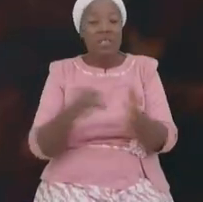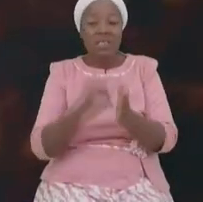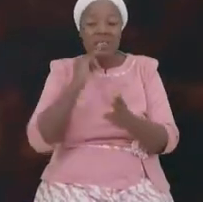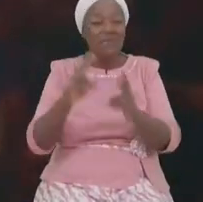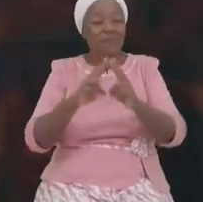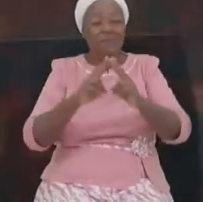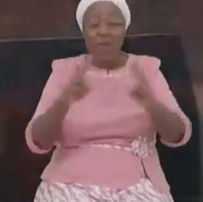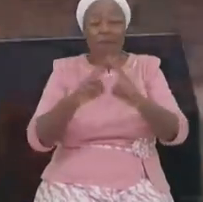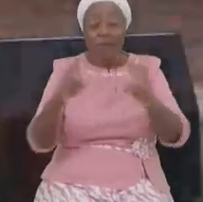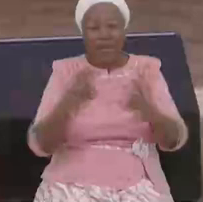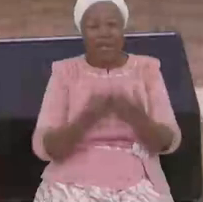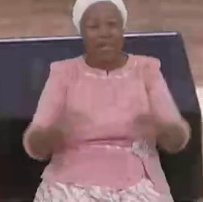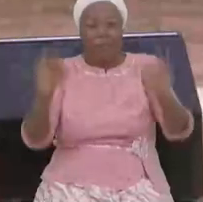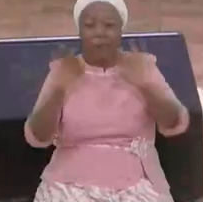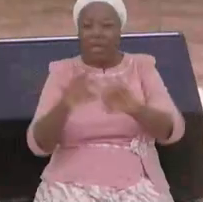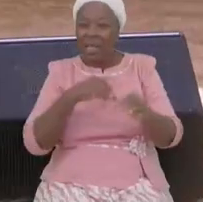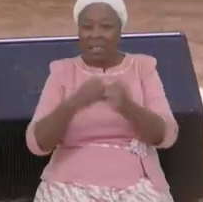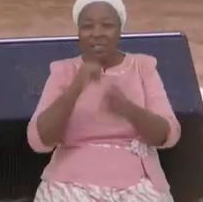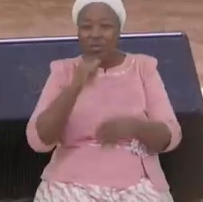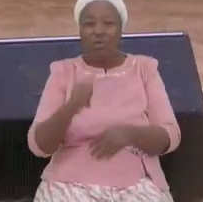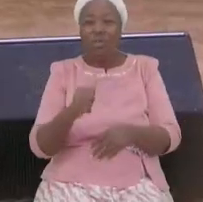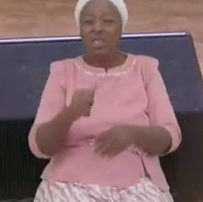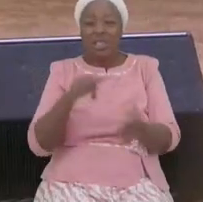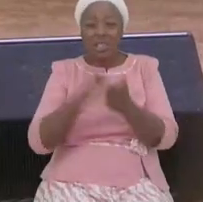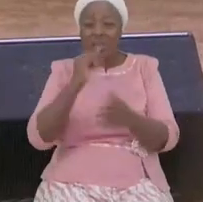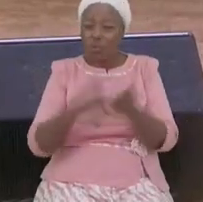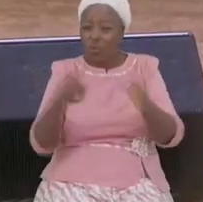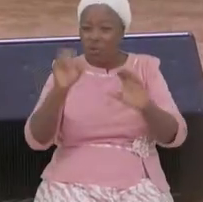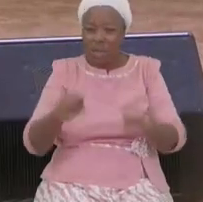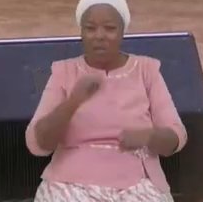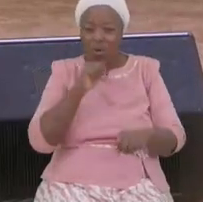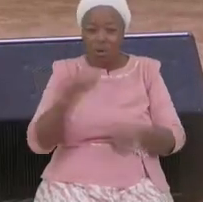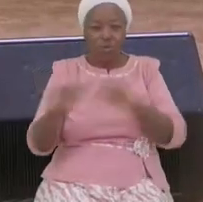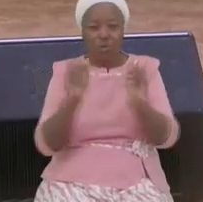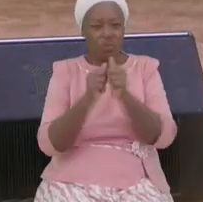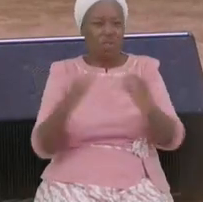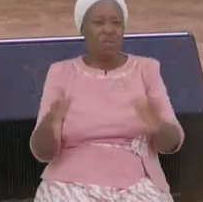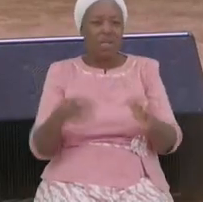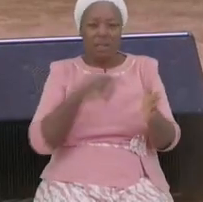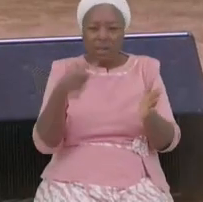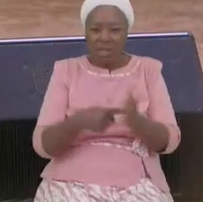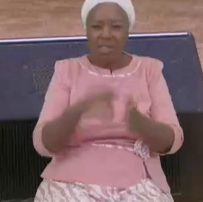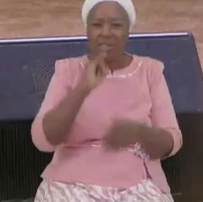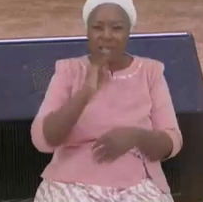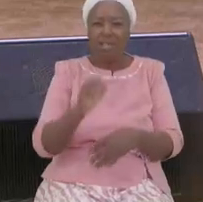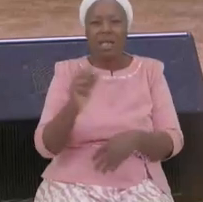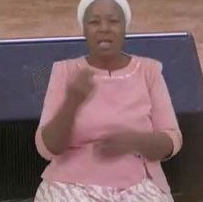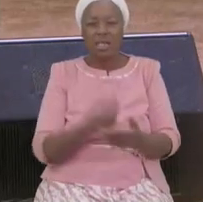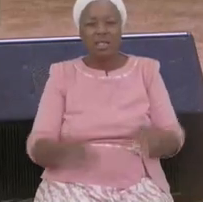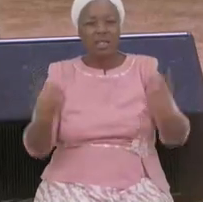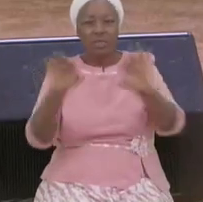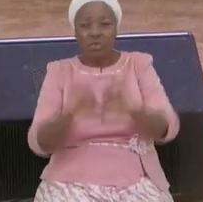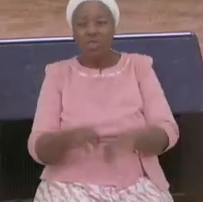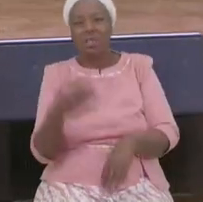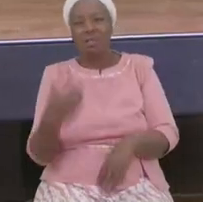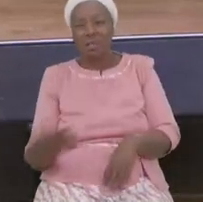c'est indispensable que ceci est un bien essentiel. Troisième point, donc,